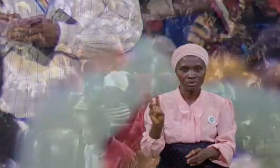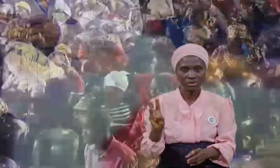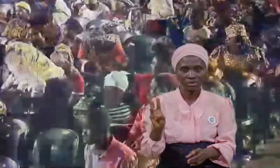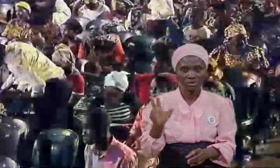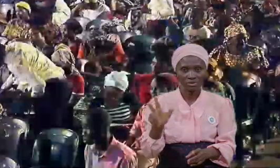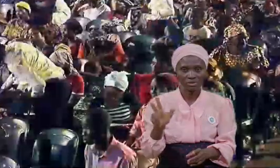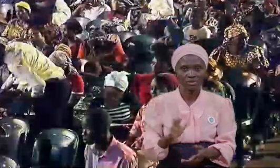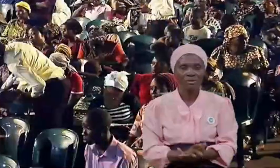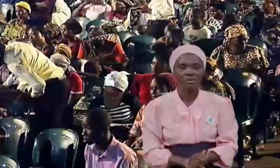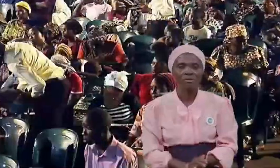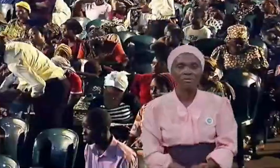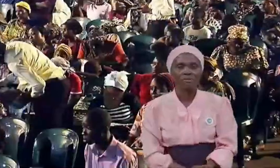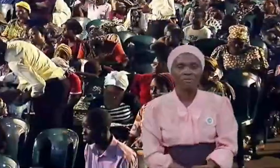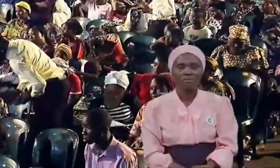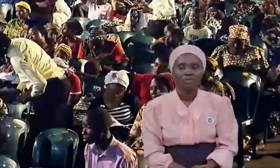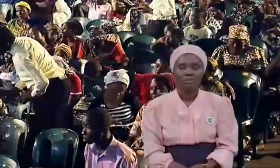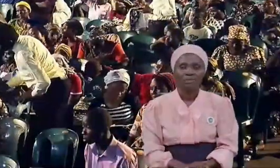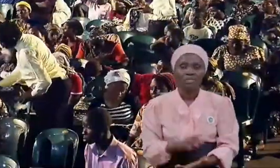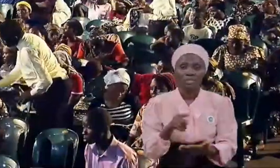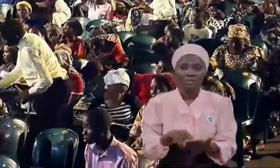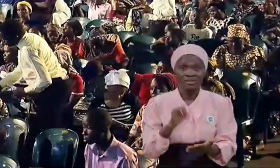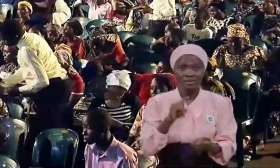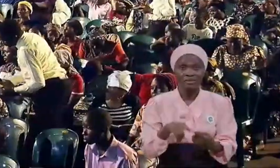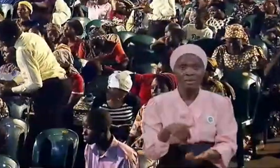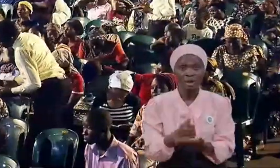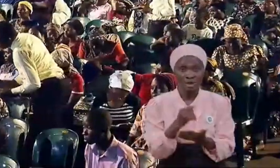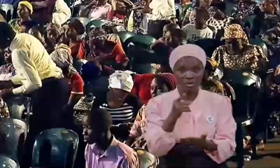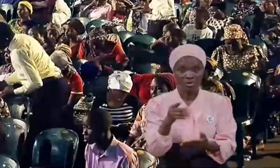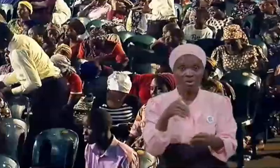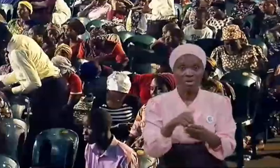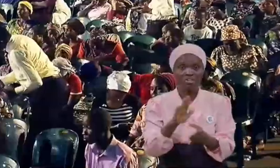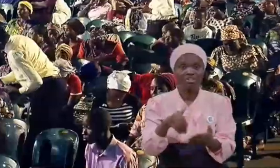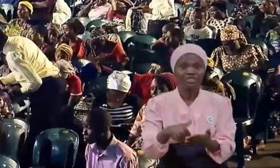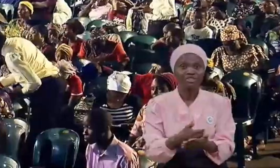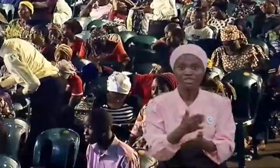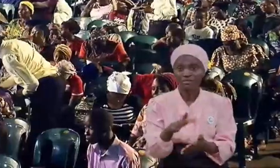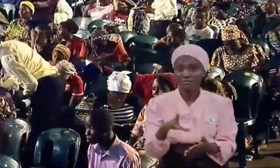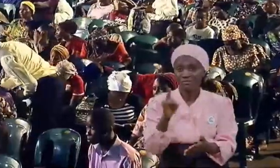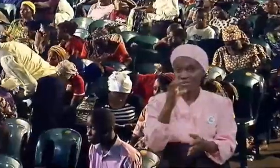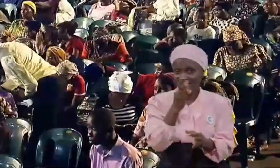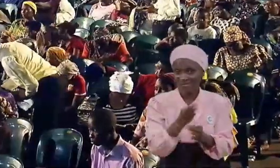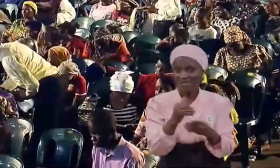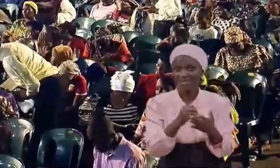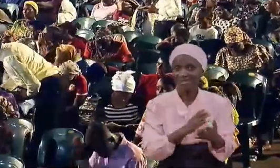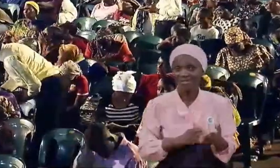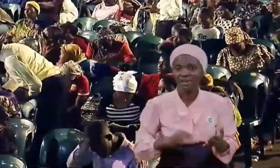pour vous aider dans votre nouvelle foi à demeurer